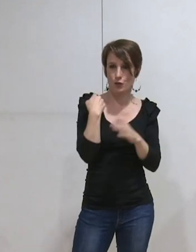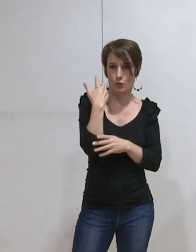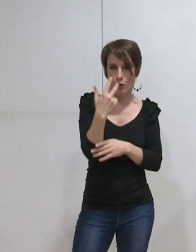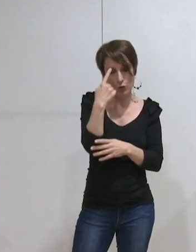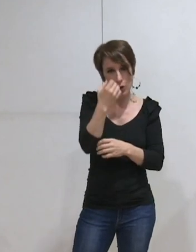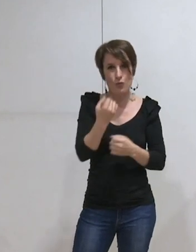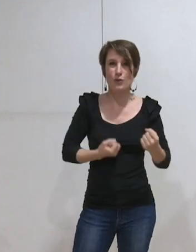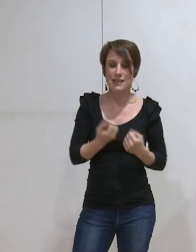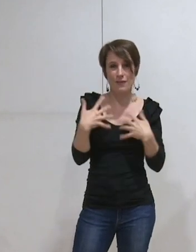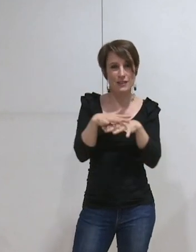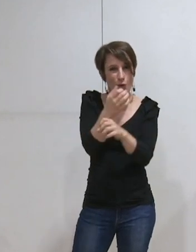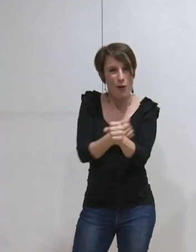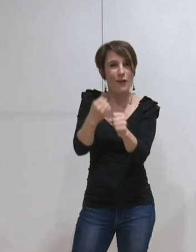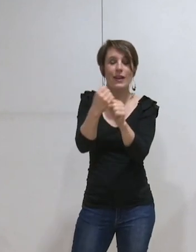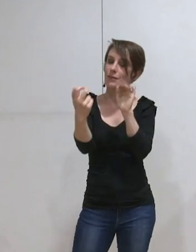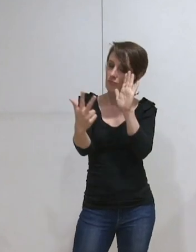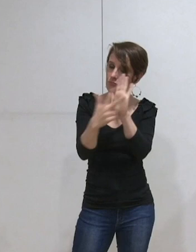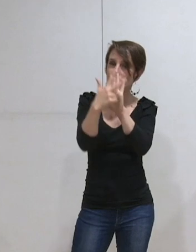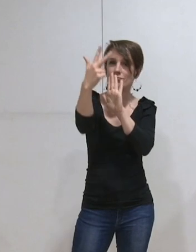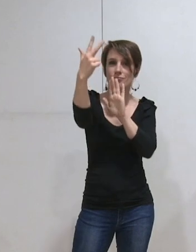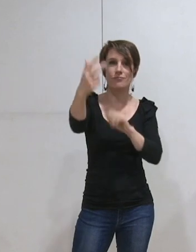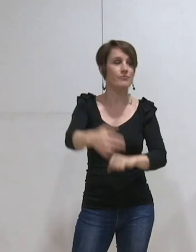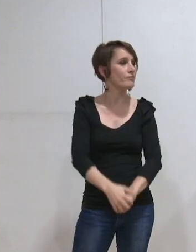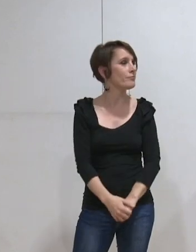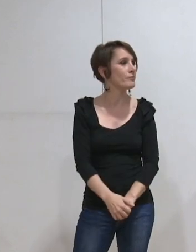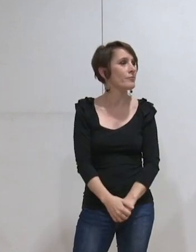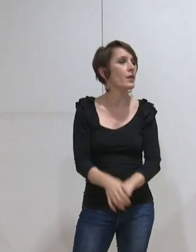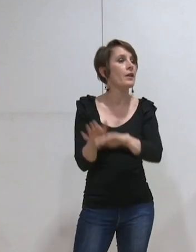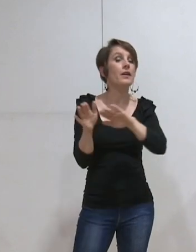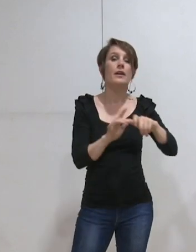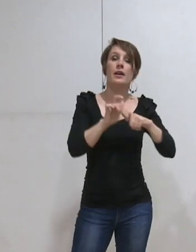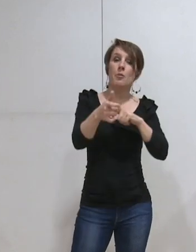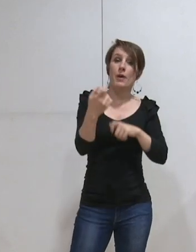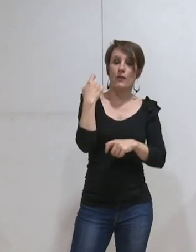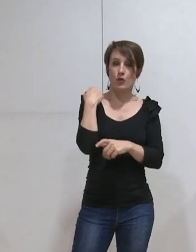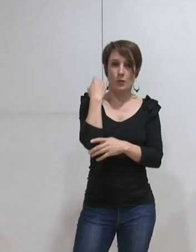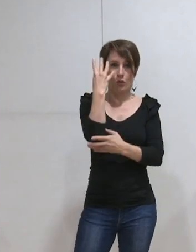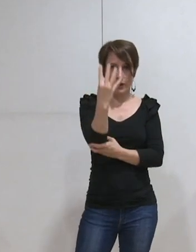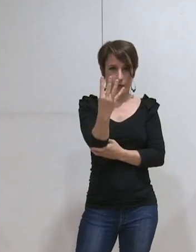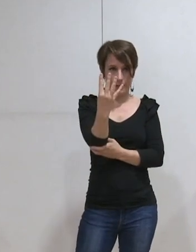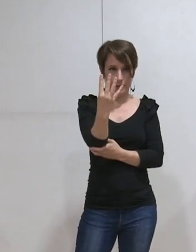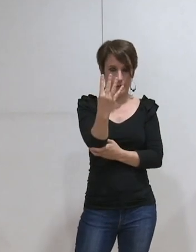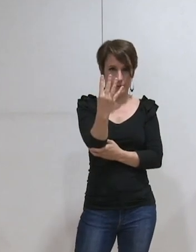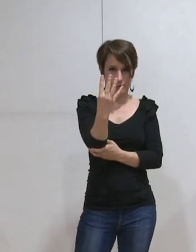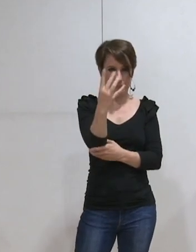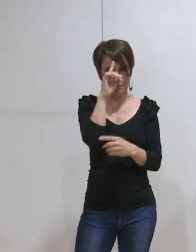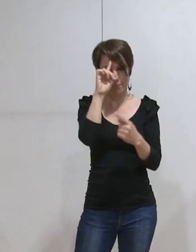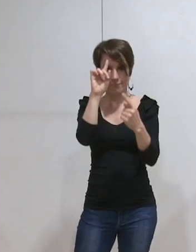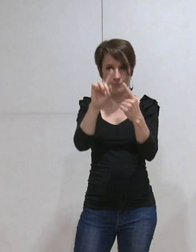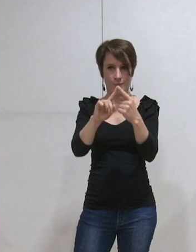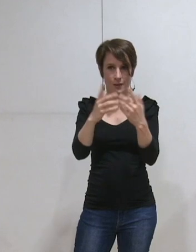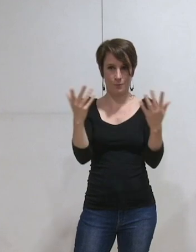création des services communs est donc adopté nous passons à délibération numéro 4 portant sur le